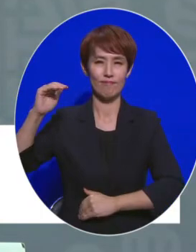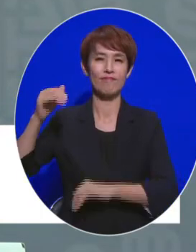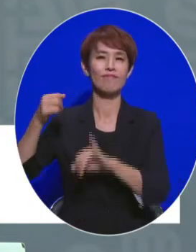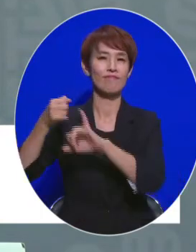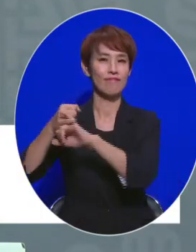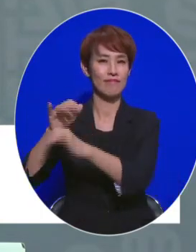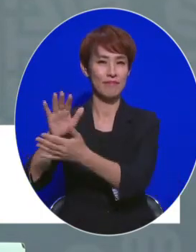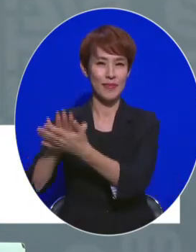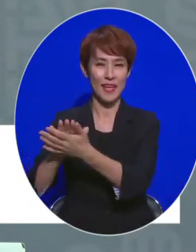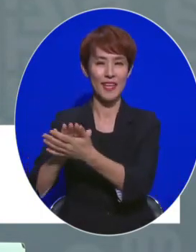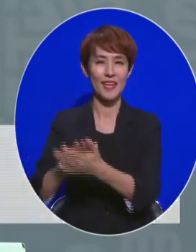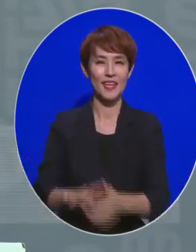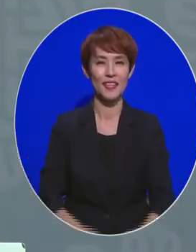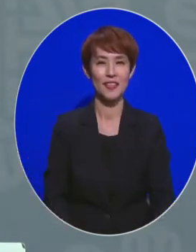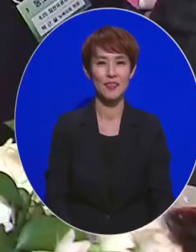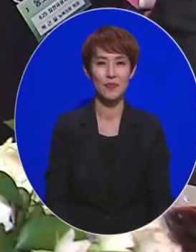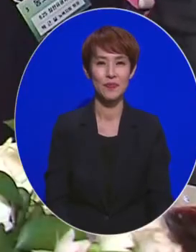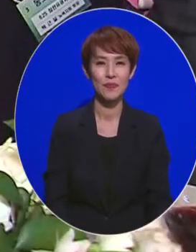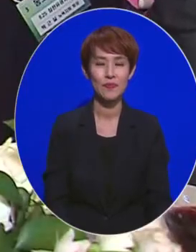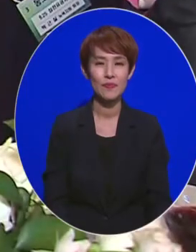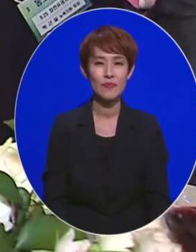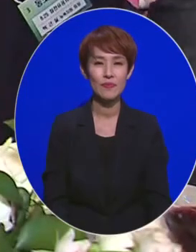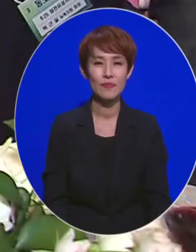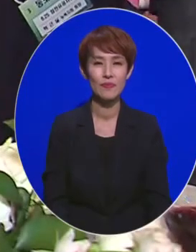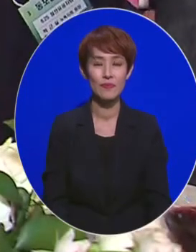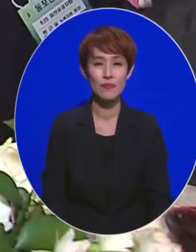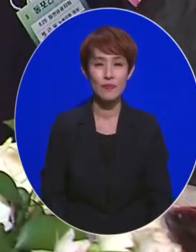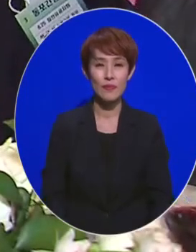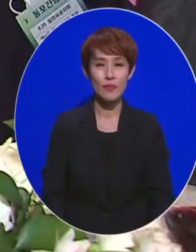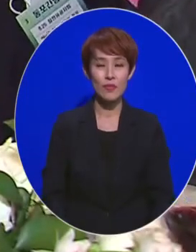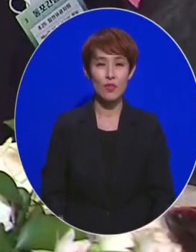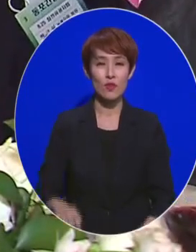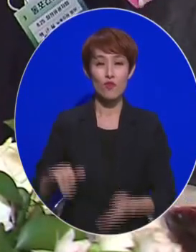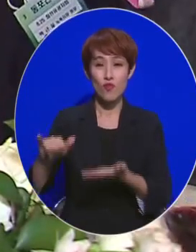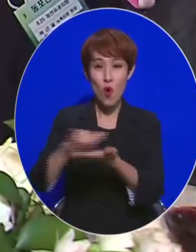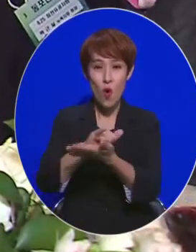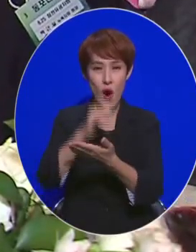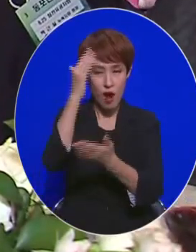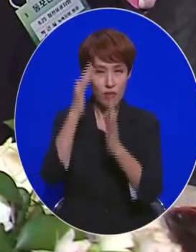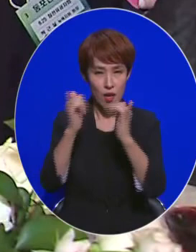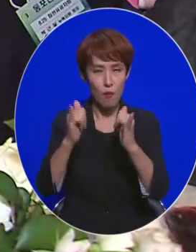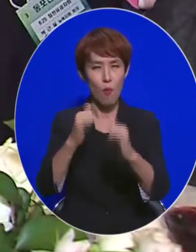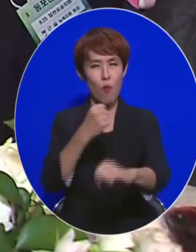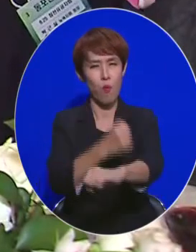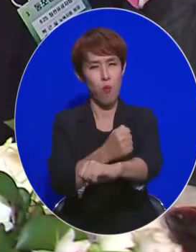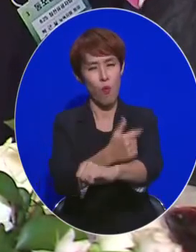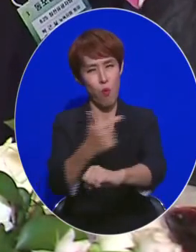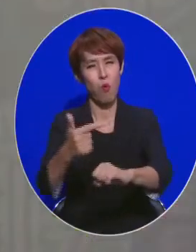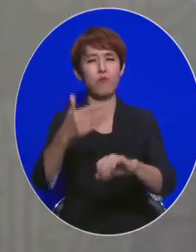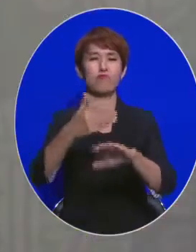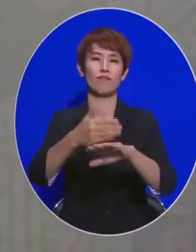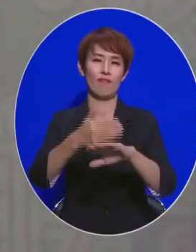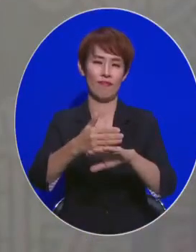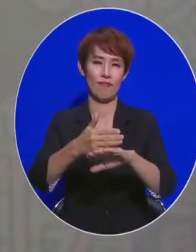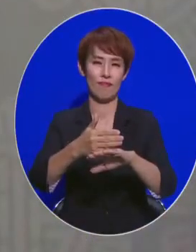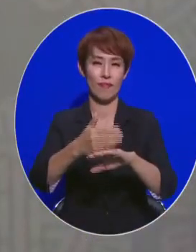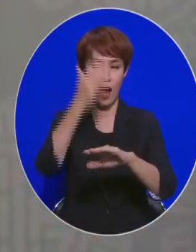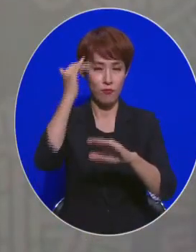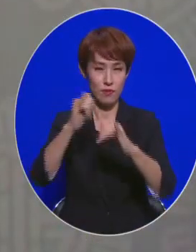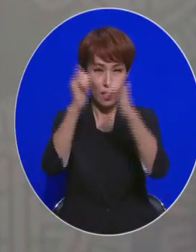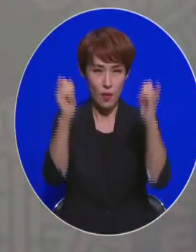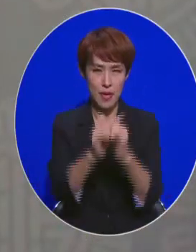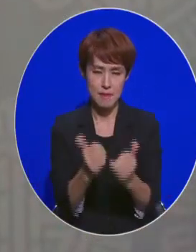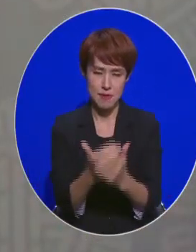도약시키기로 약속했습니다. 윤 대통령은 또 뉴욕 한인 동포의 활약에 대해 사의를 표하면서 한인 사회가